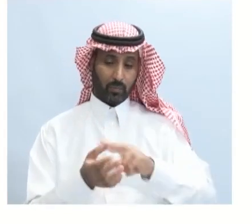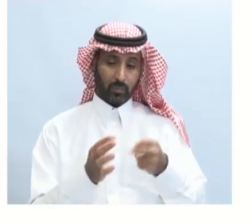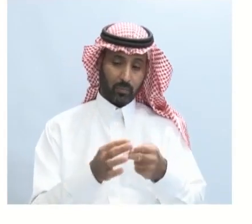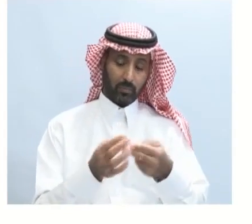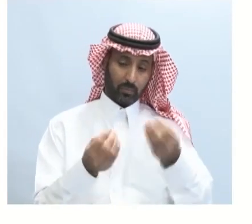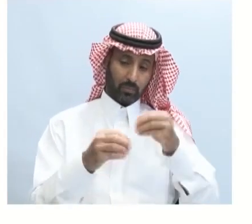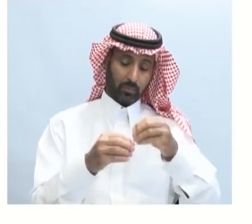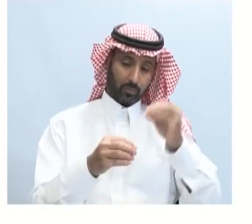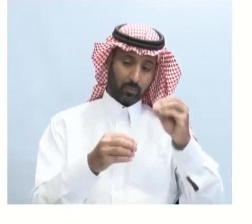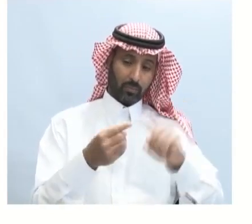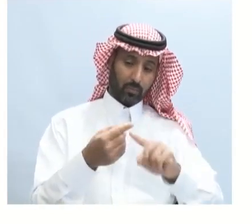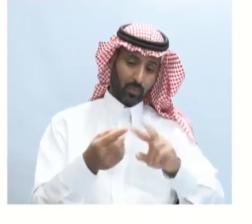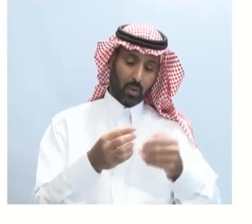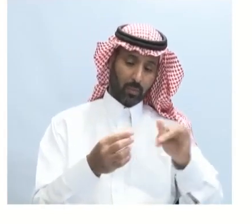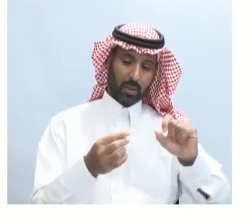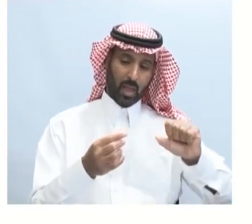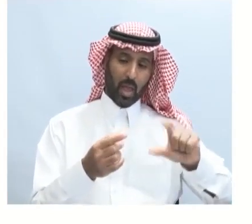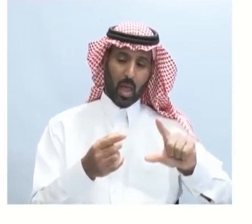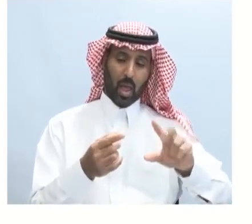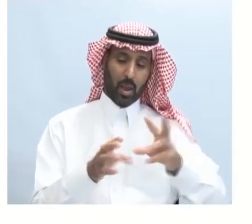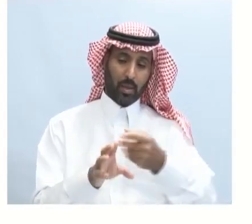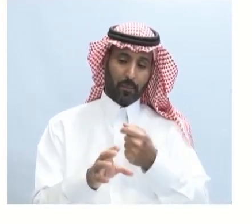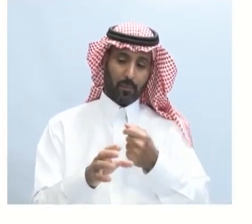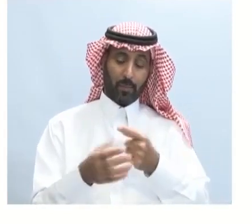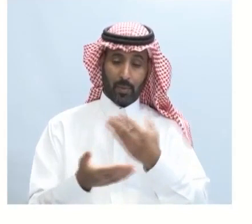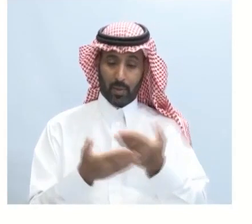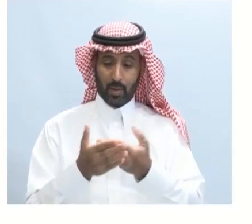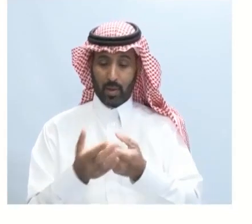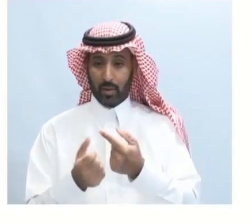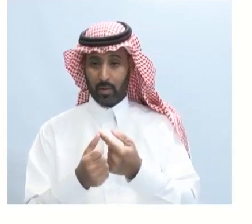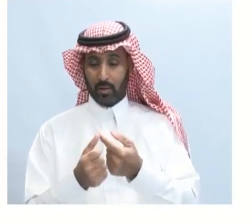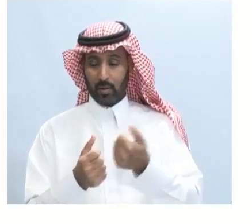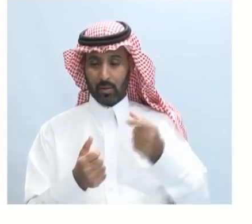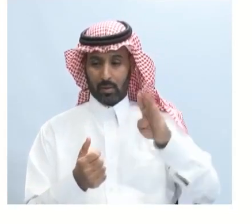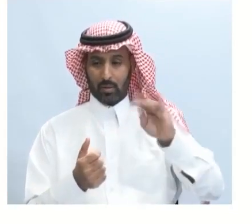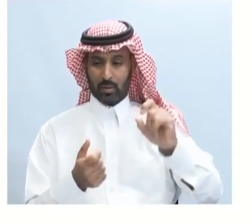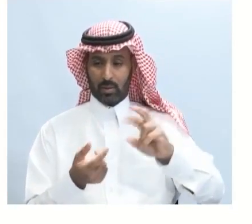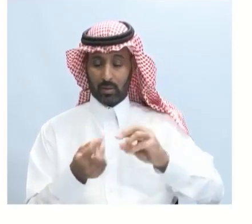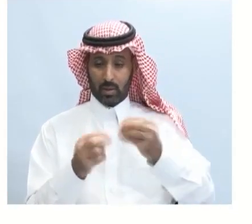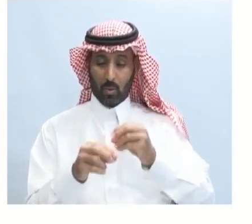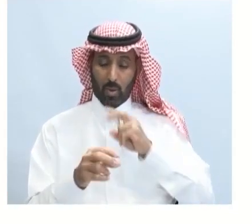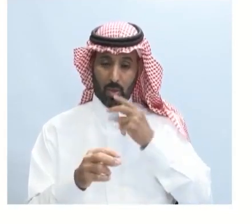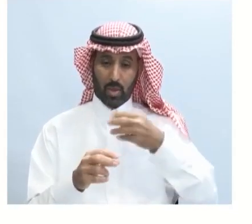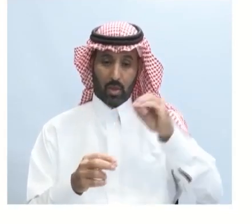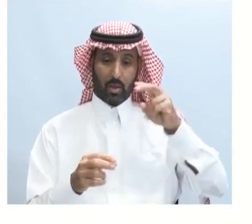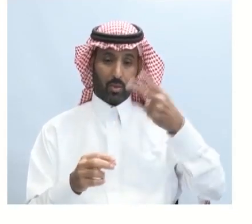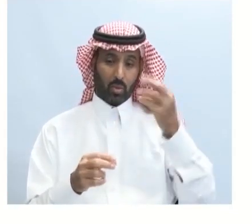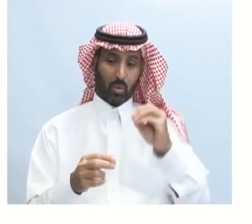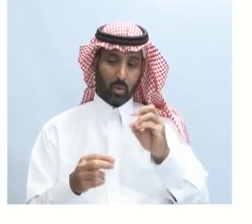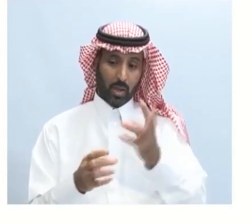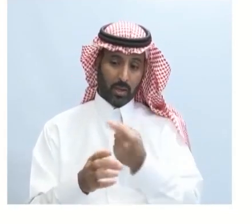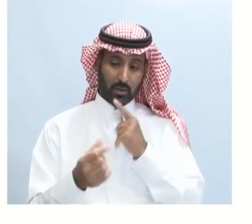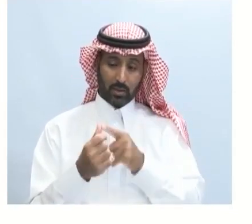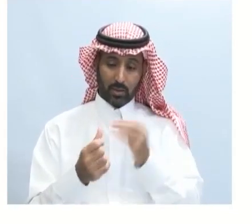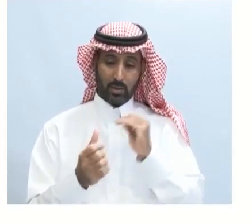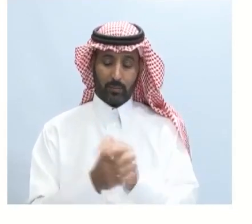الى حمض الميثانويك وهو الناتج الاول ثم ايضا حدثت عمليه اكسده فتحول الى ثاني اكسيد الكربون اذا الناتج الاول